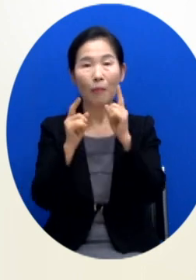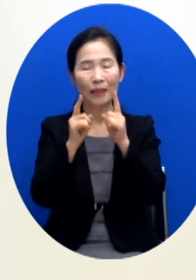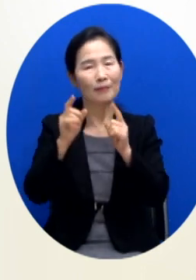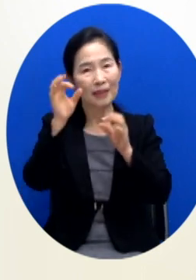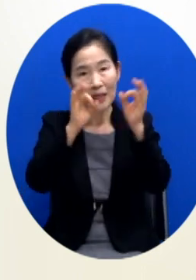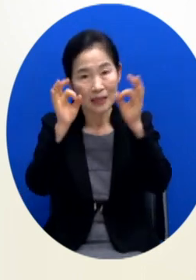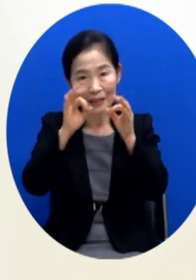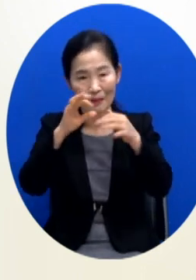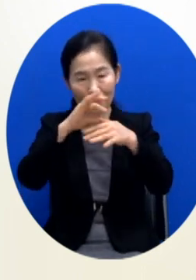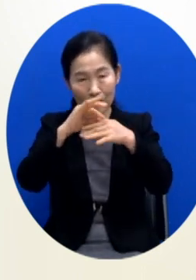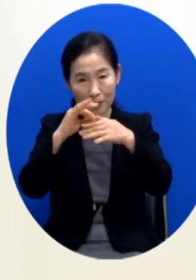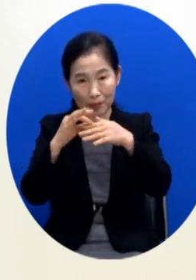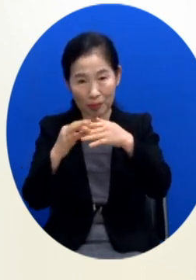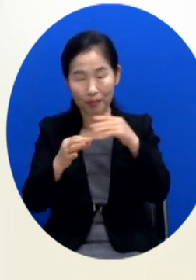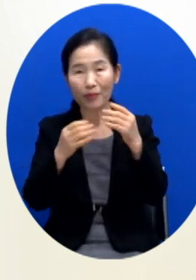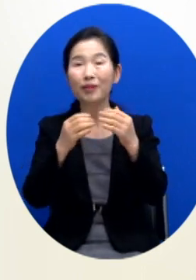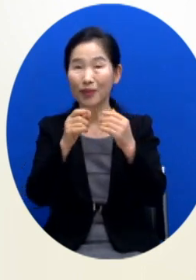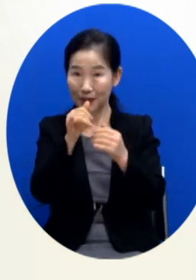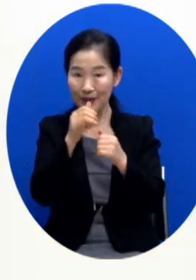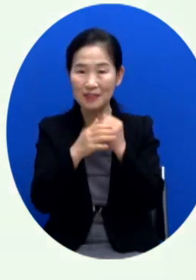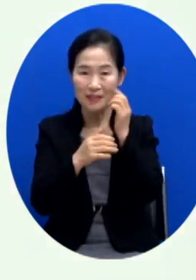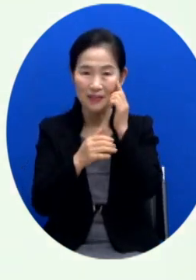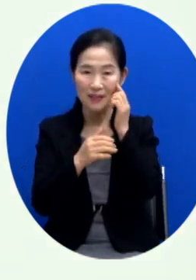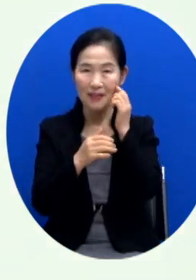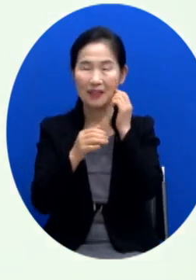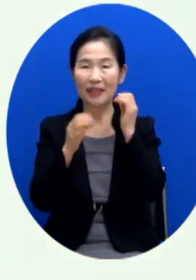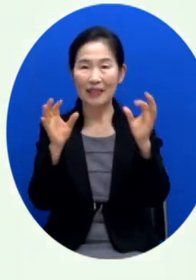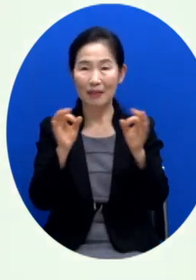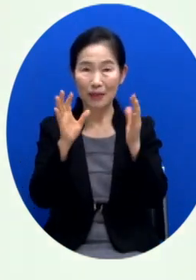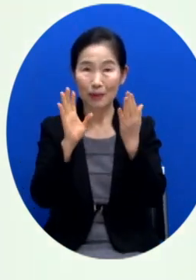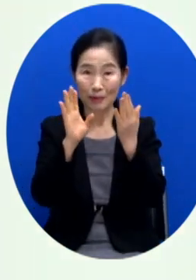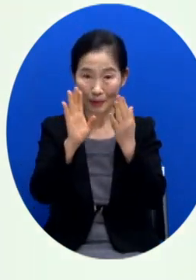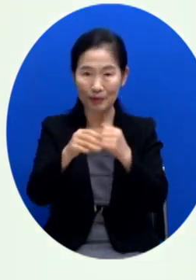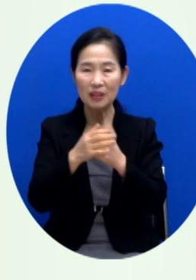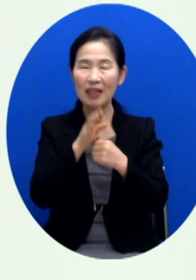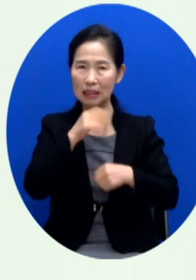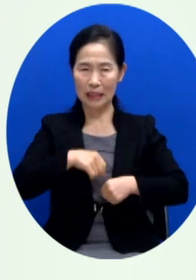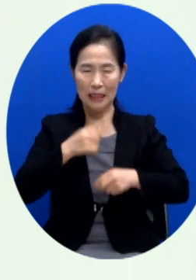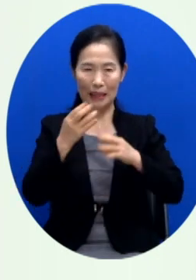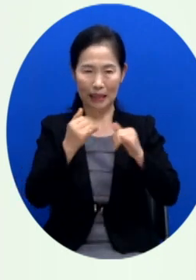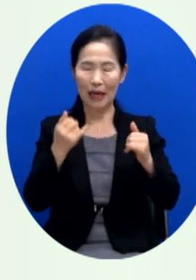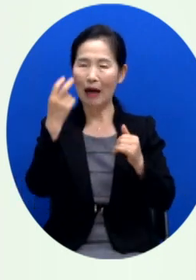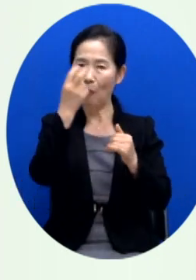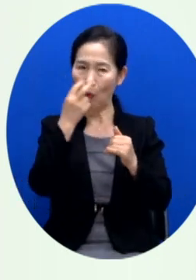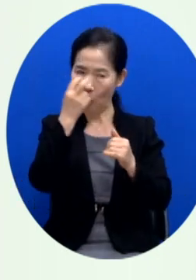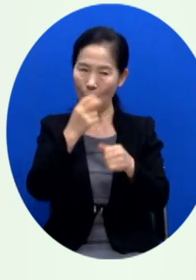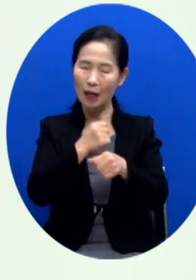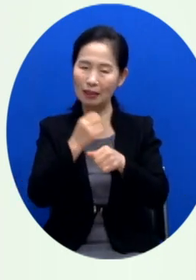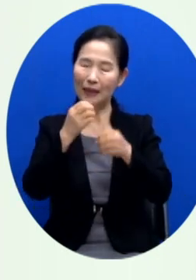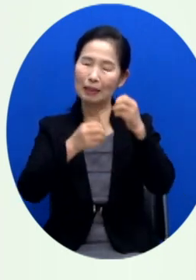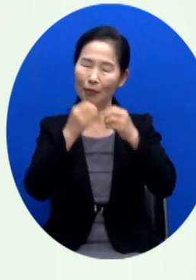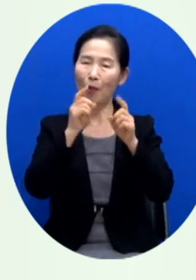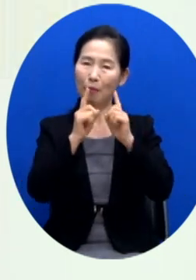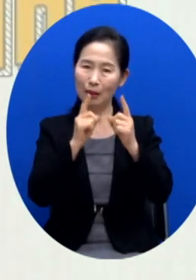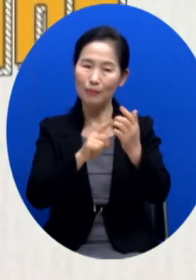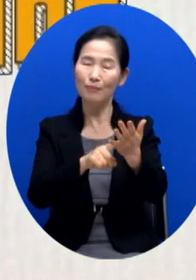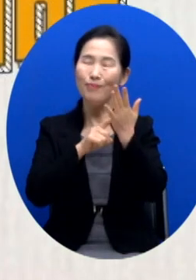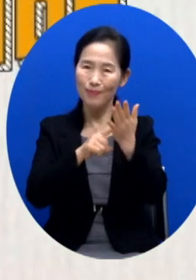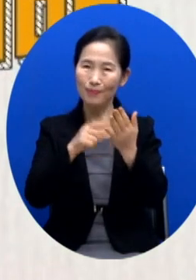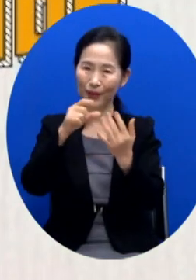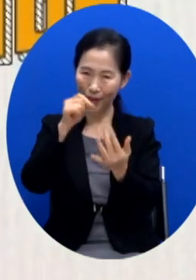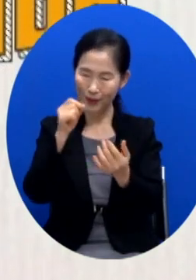진행됩니다 잠시 후 진실 한자를 보호하 신다 는 시편 말씀 이 선정돼 나옵니다